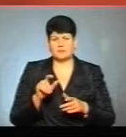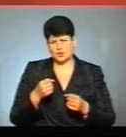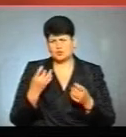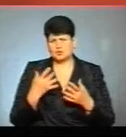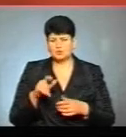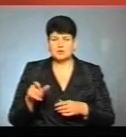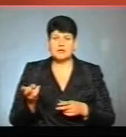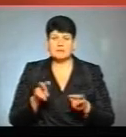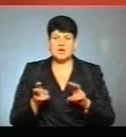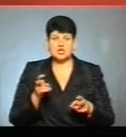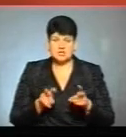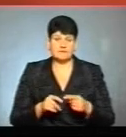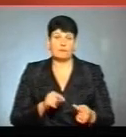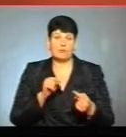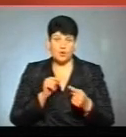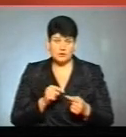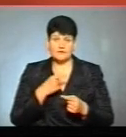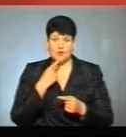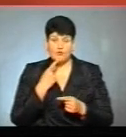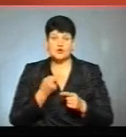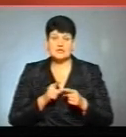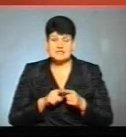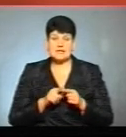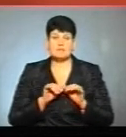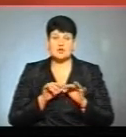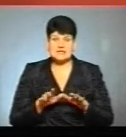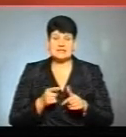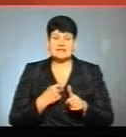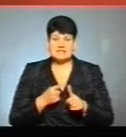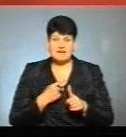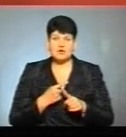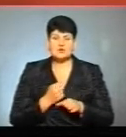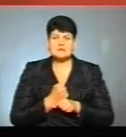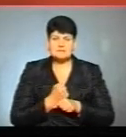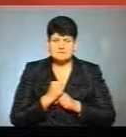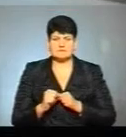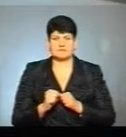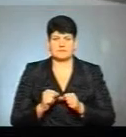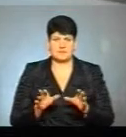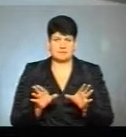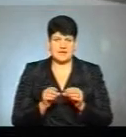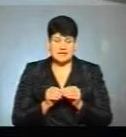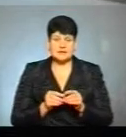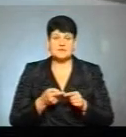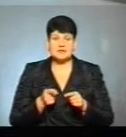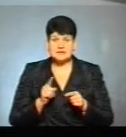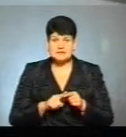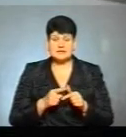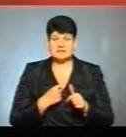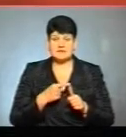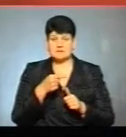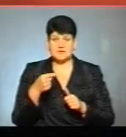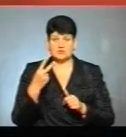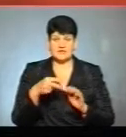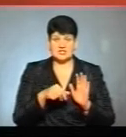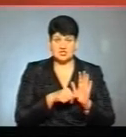сесію обласної ради, проти, вони називають цей процес примусовим об'єднанням. Якщо ми навіть знову повернемося до цих двох варіантів, це так, в одному варіанті мінус